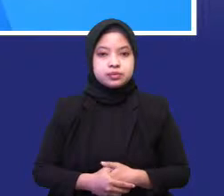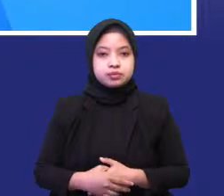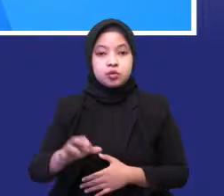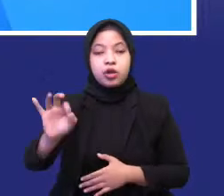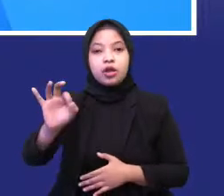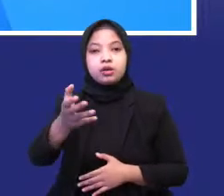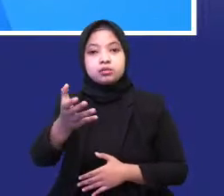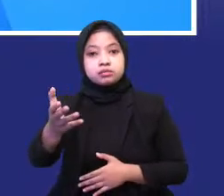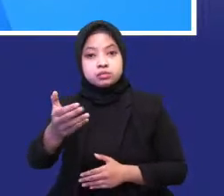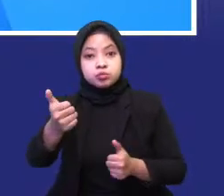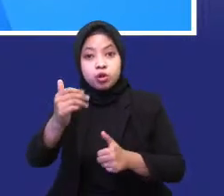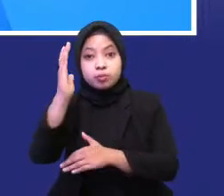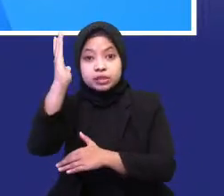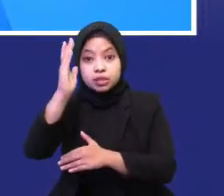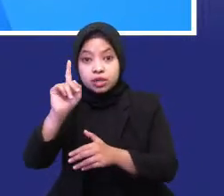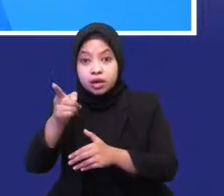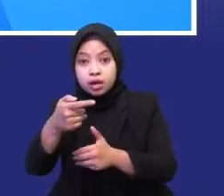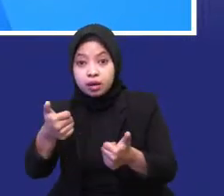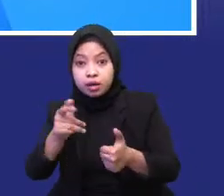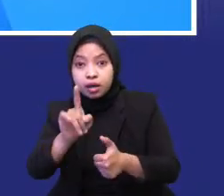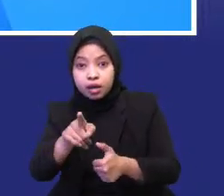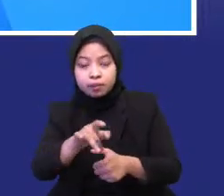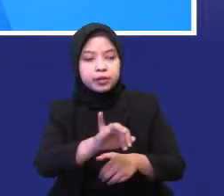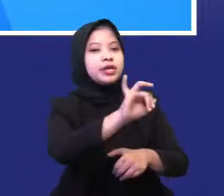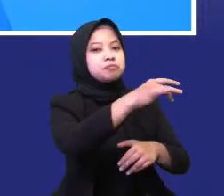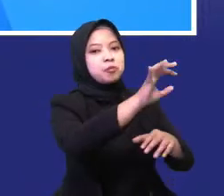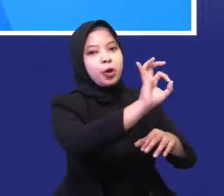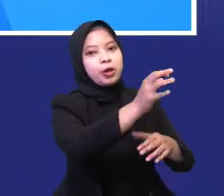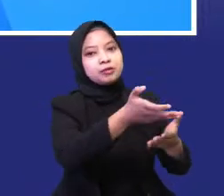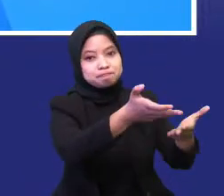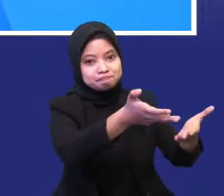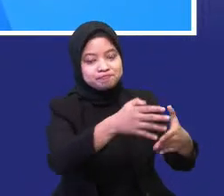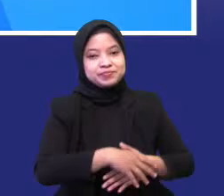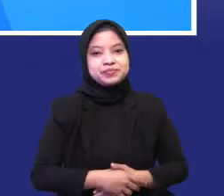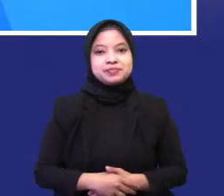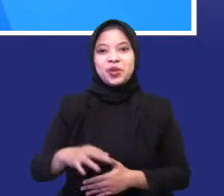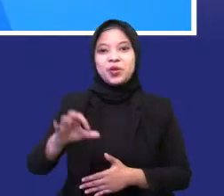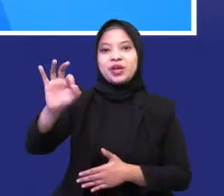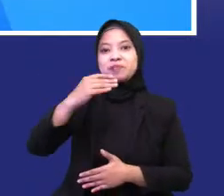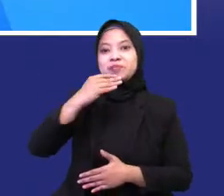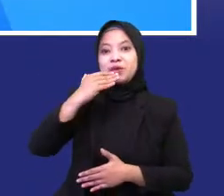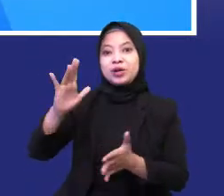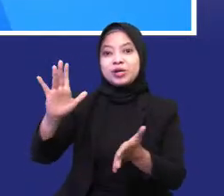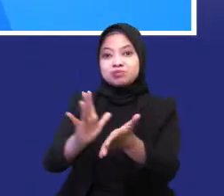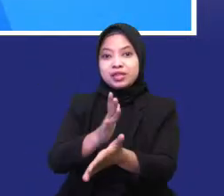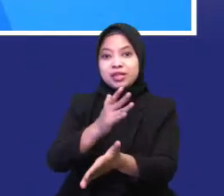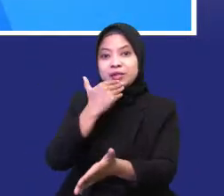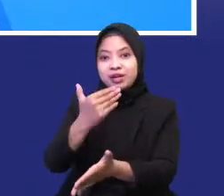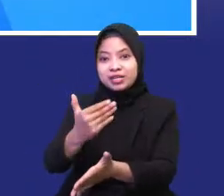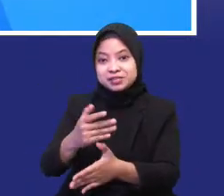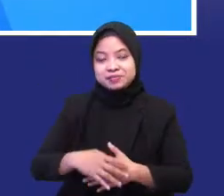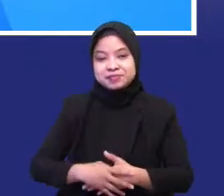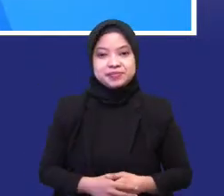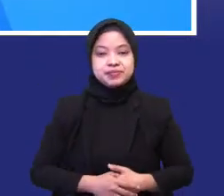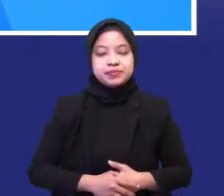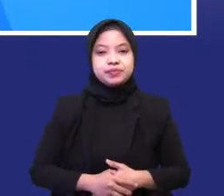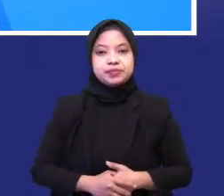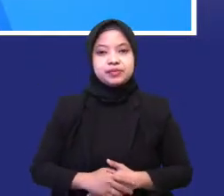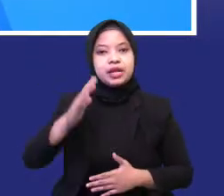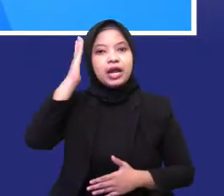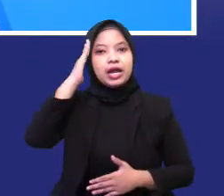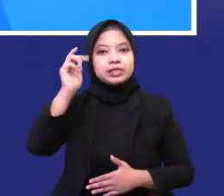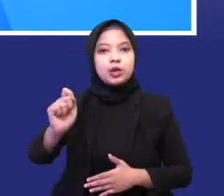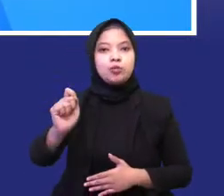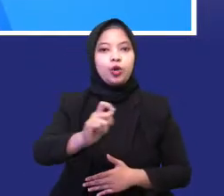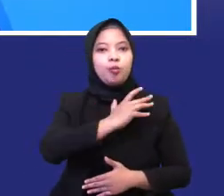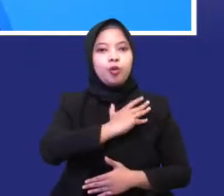Okay, are you giving a presentation, Yes. Professor? Or? Yes. Yes. Okay. Okay. Thank you, David.